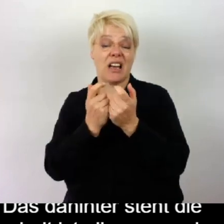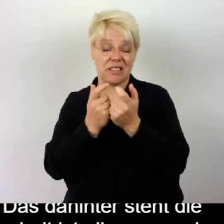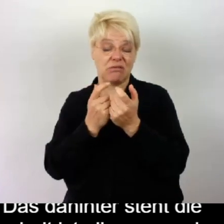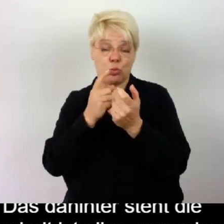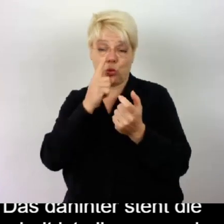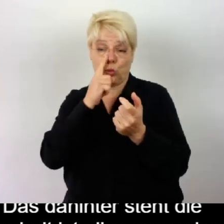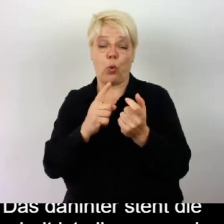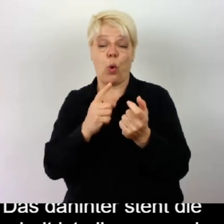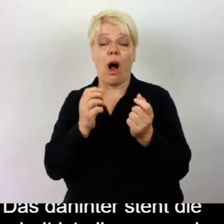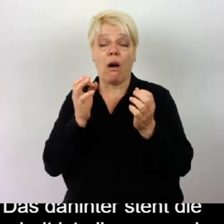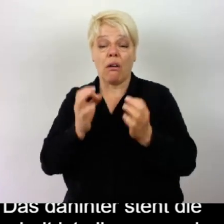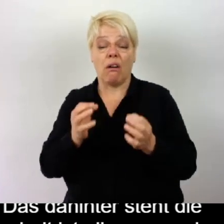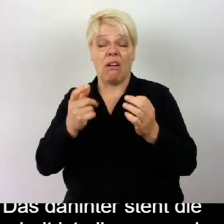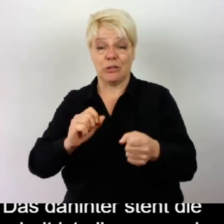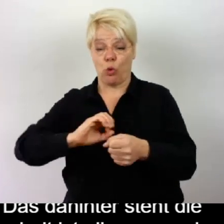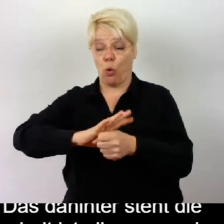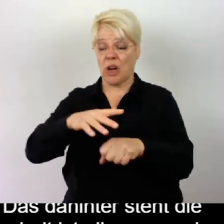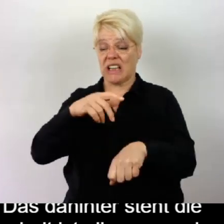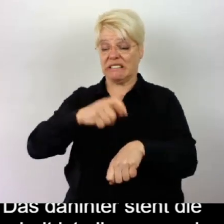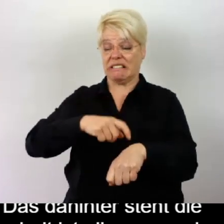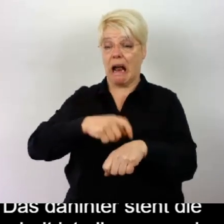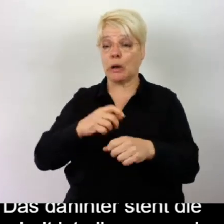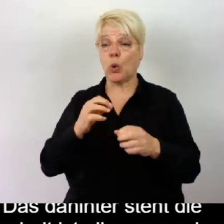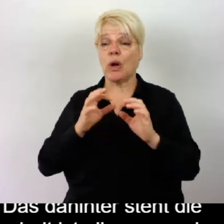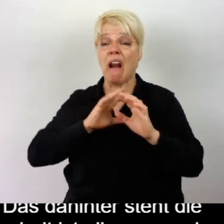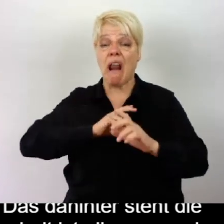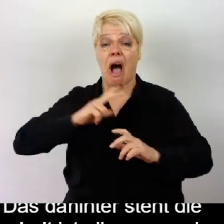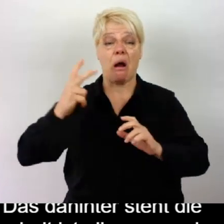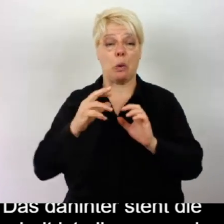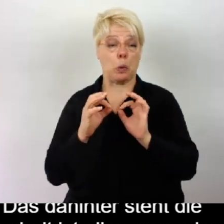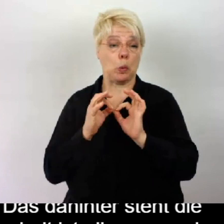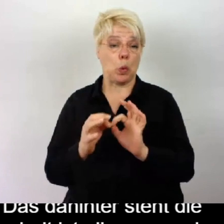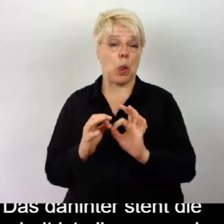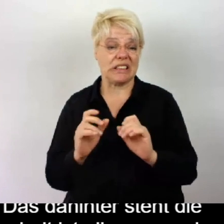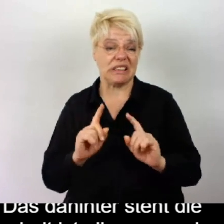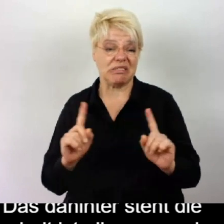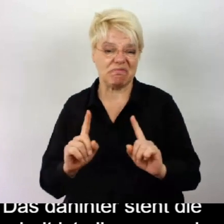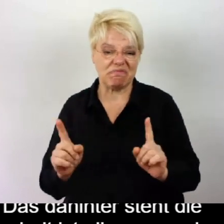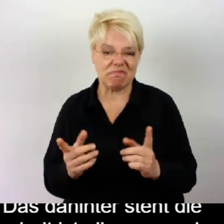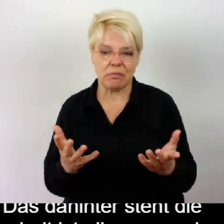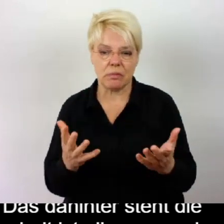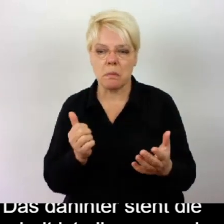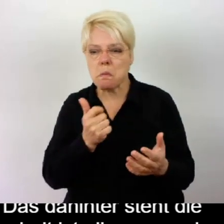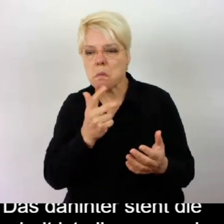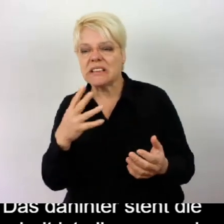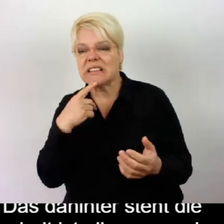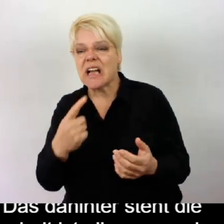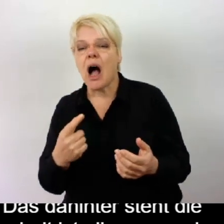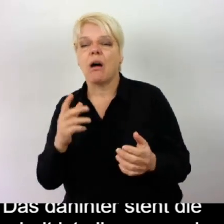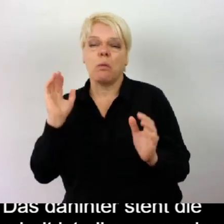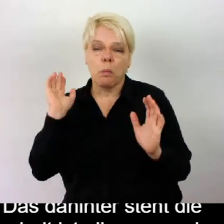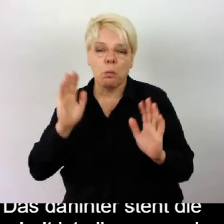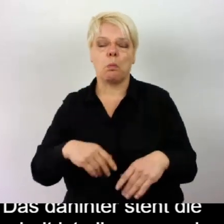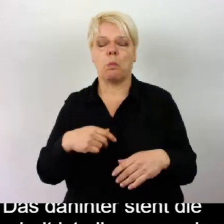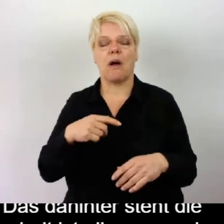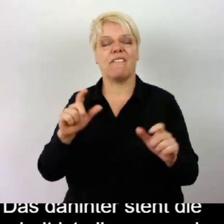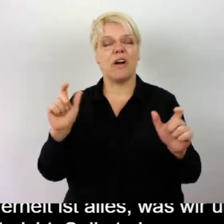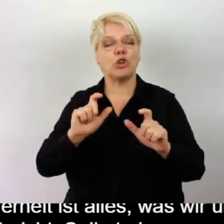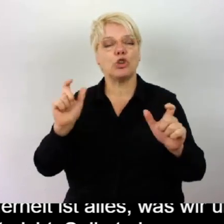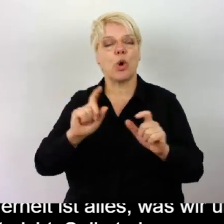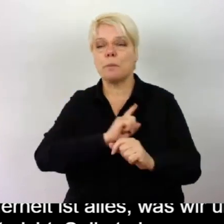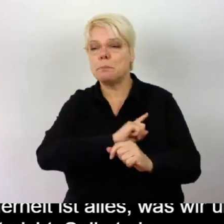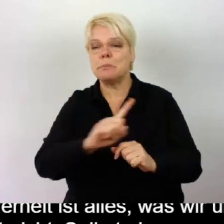tun, wirkt. Verstehen Sie, unser Problem ist ein bisschen von der Grundidee, die mir Sorge macht und warum ich auch zurückhaltender bin,